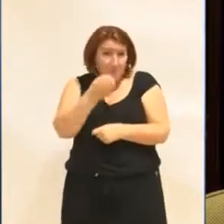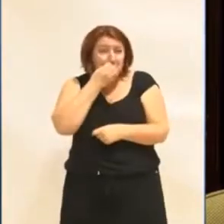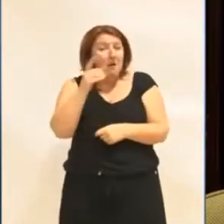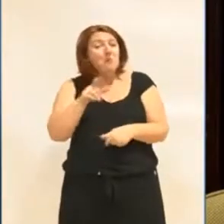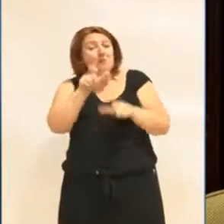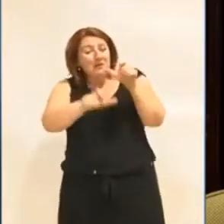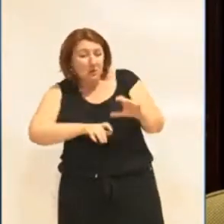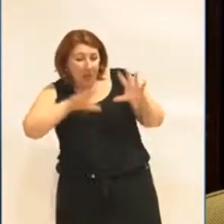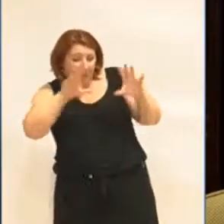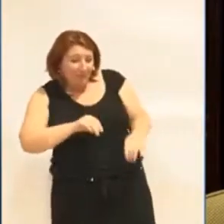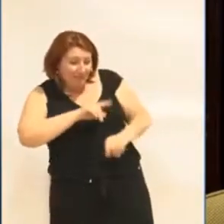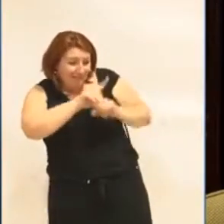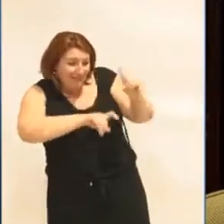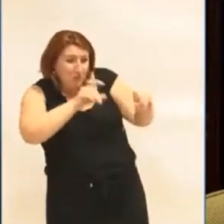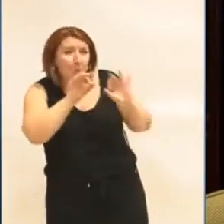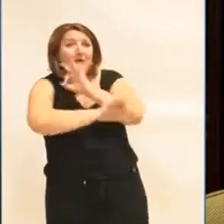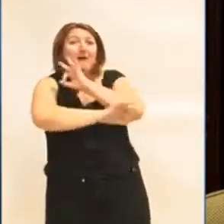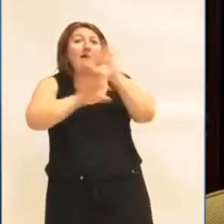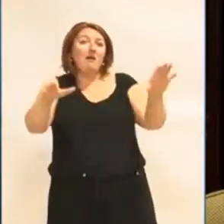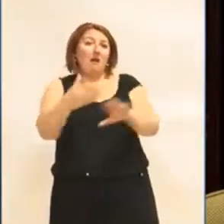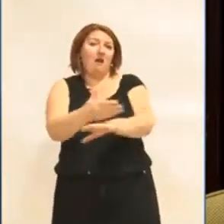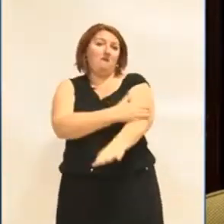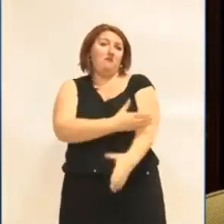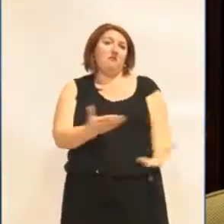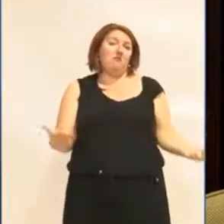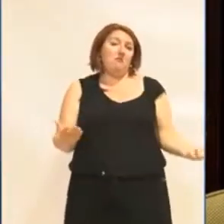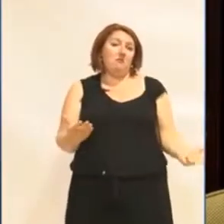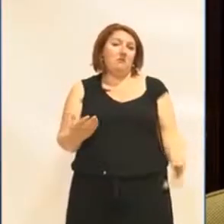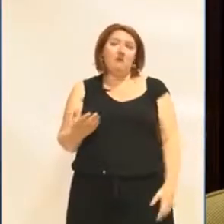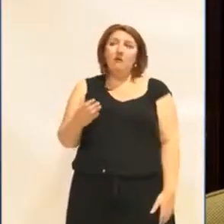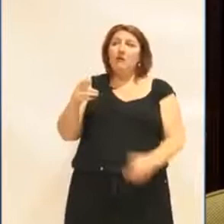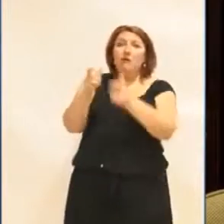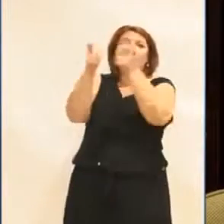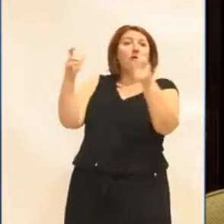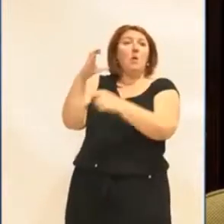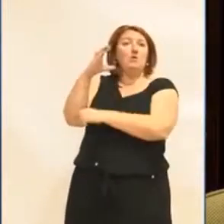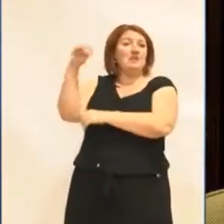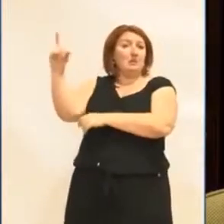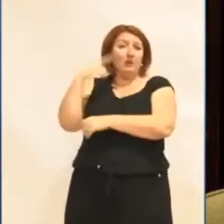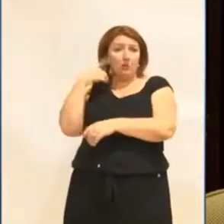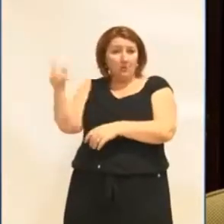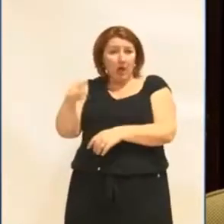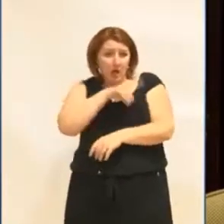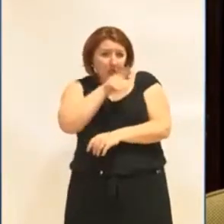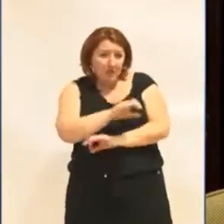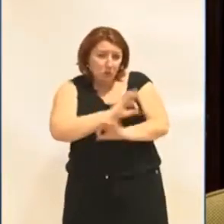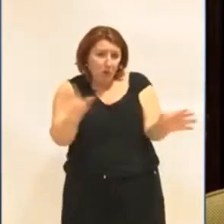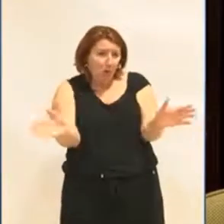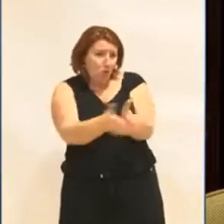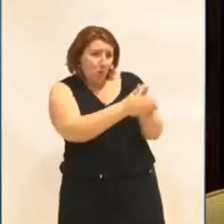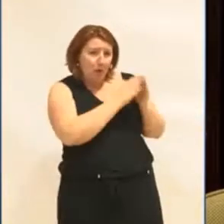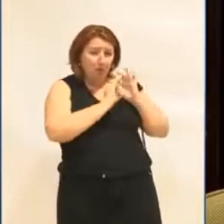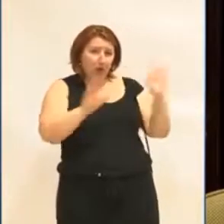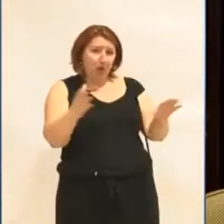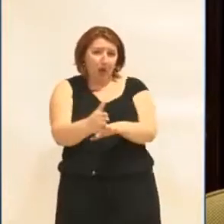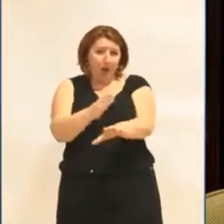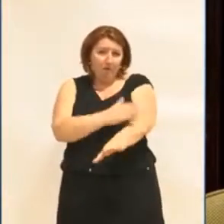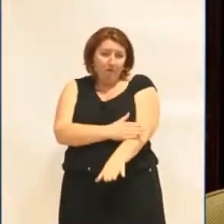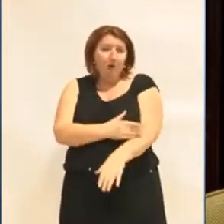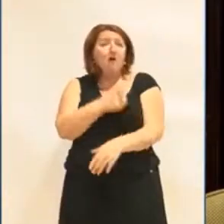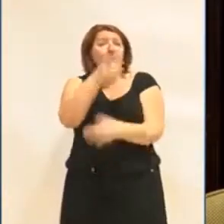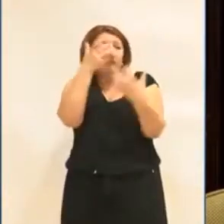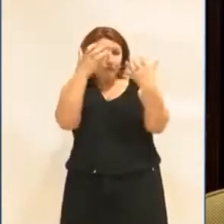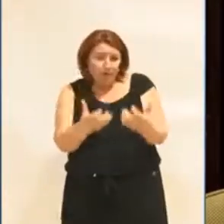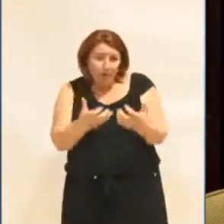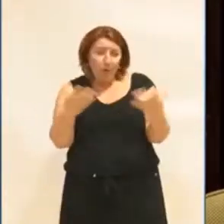habitants dans la consultation qu'a lancée le CD. Elle n'a pas été en tout cas posée ainsi. Si vous souhaitez